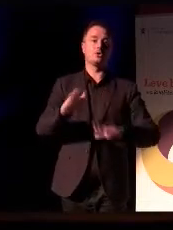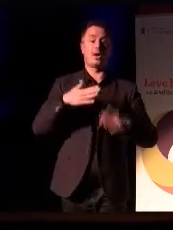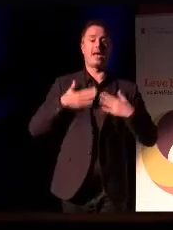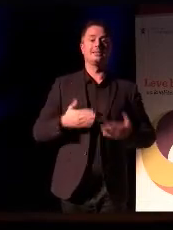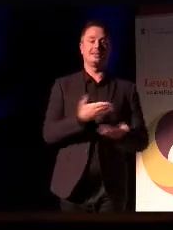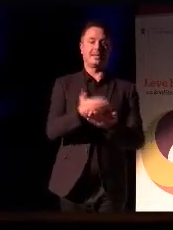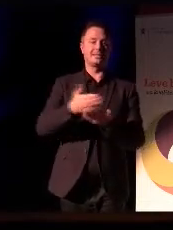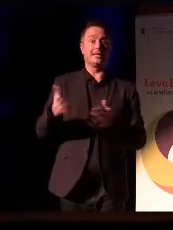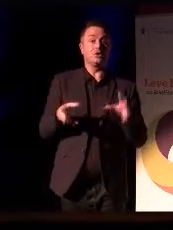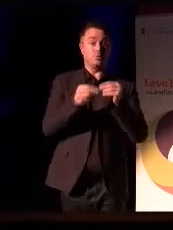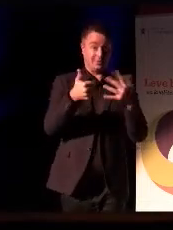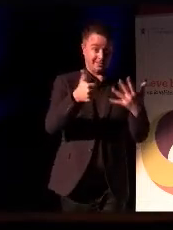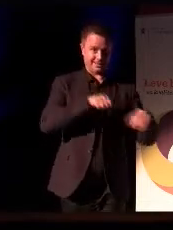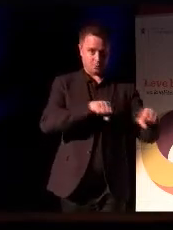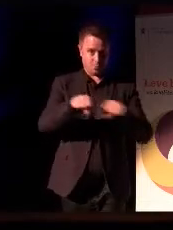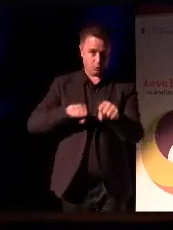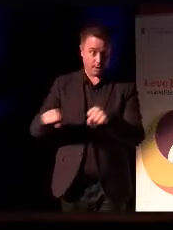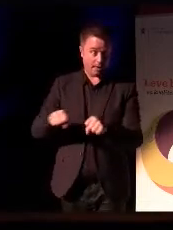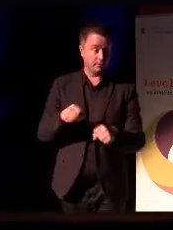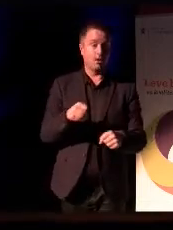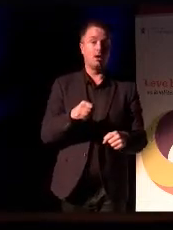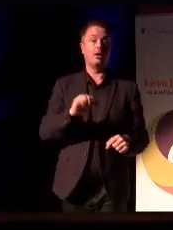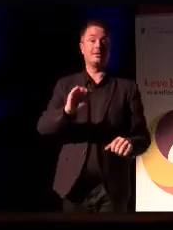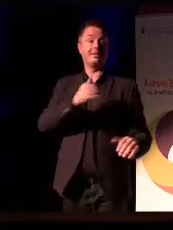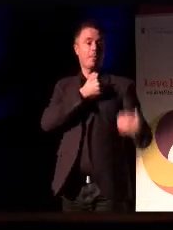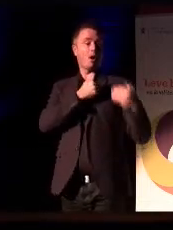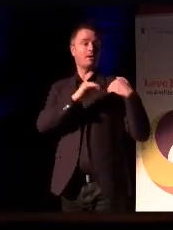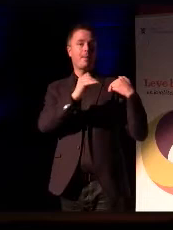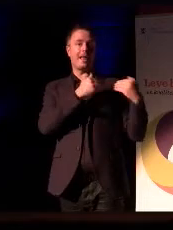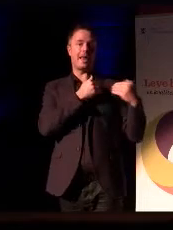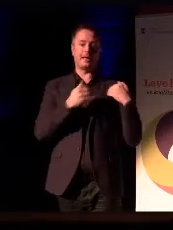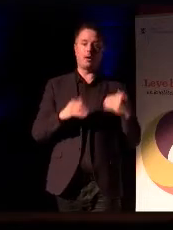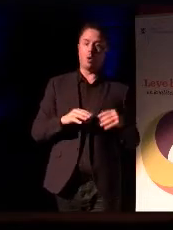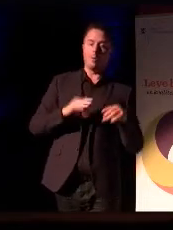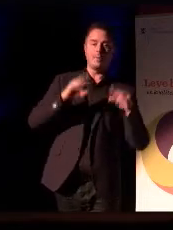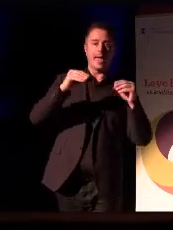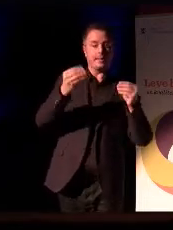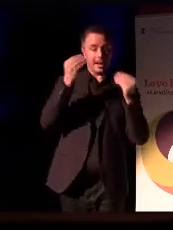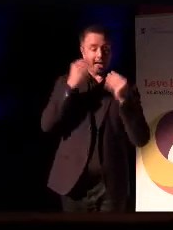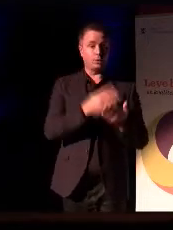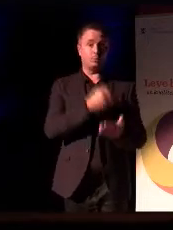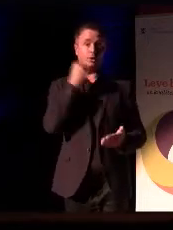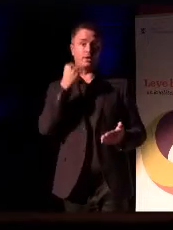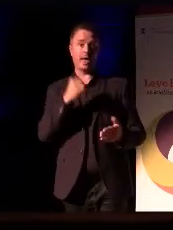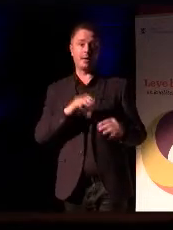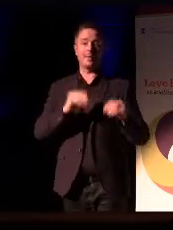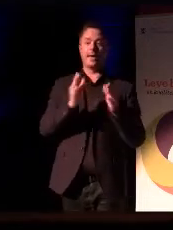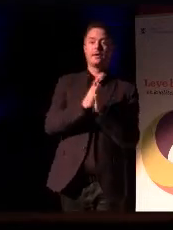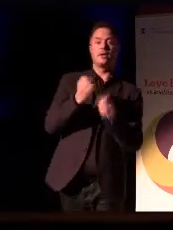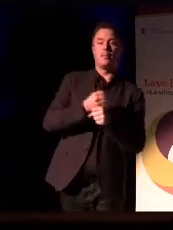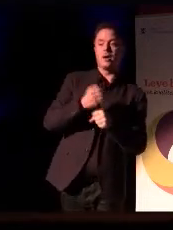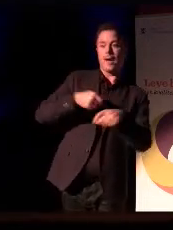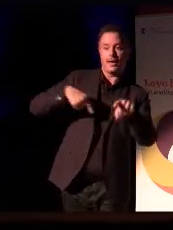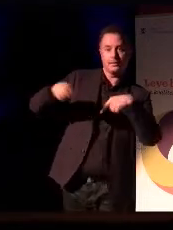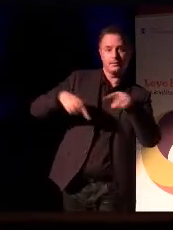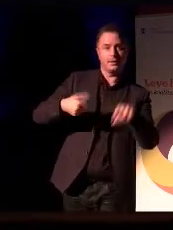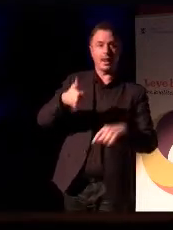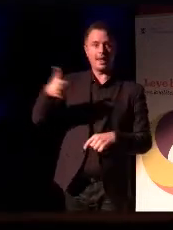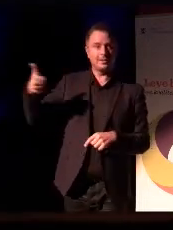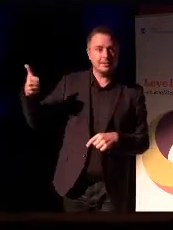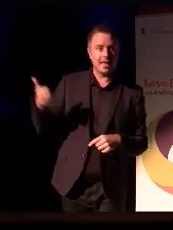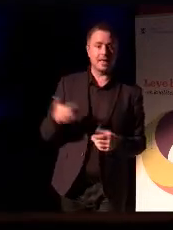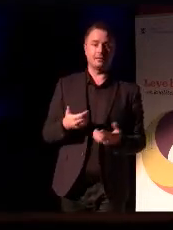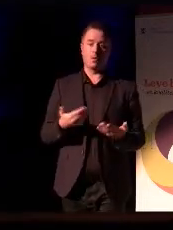høyt læringsutbytte, økt samarbeid mellom administrasjon og tjenestene, og grep som kan gi bedre kvalitet